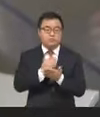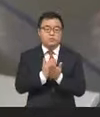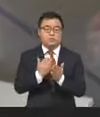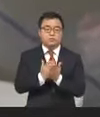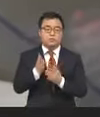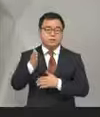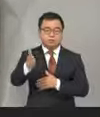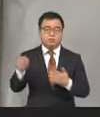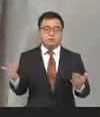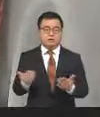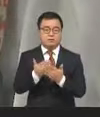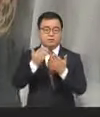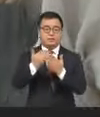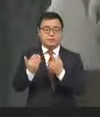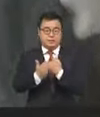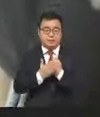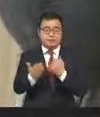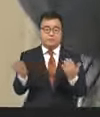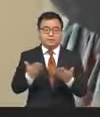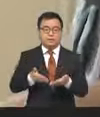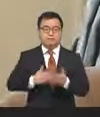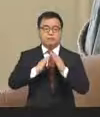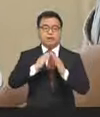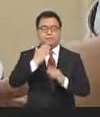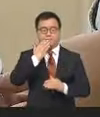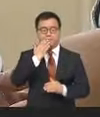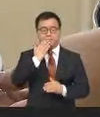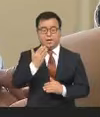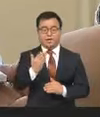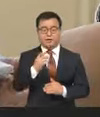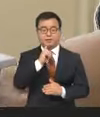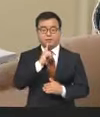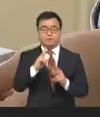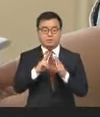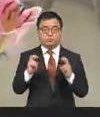발전시켰기 때문에 창업으로까지 이어질 수 있었다고 분석합니다.